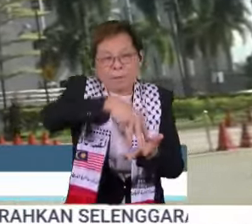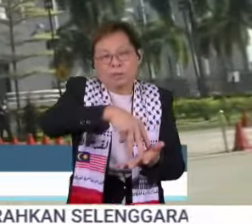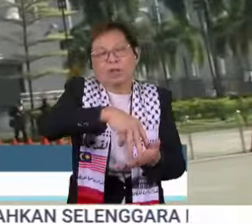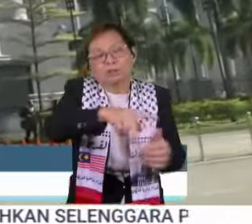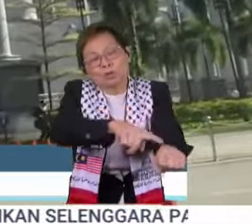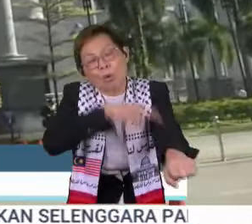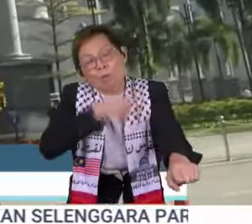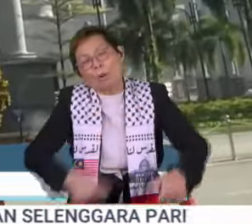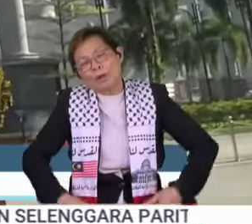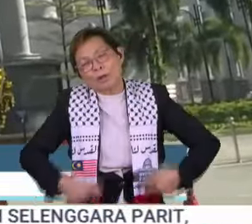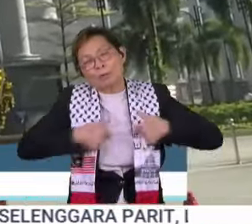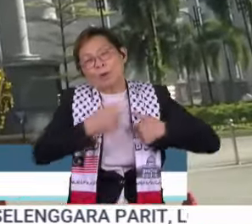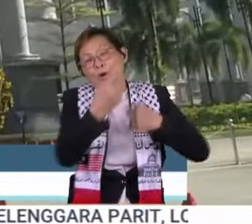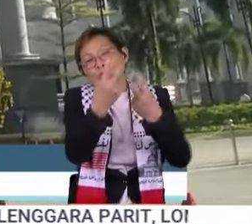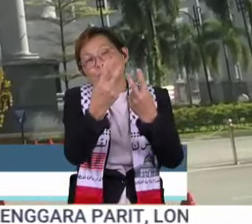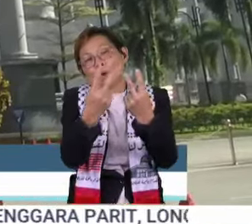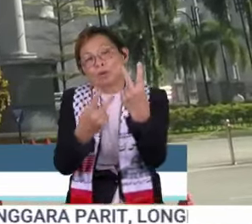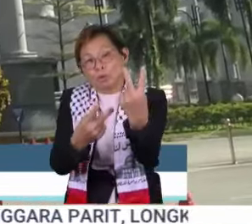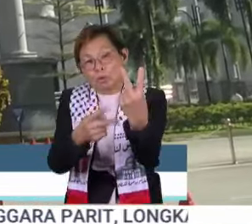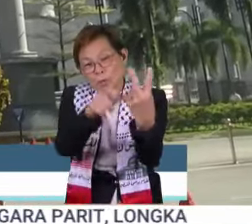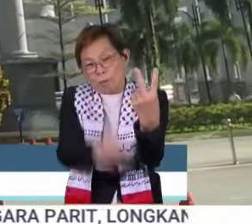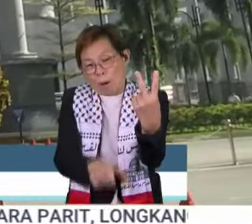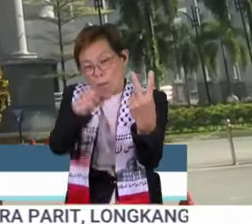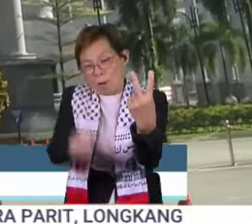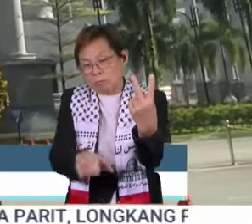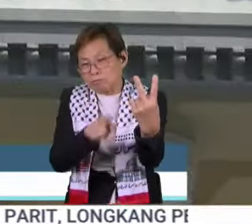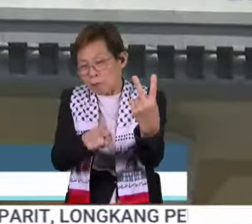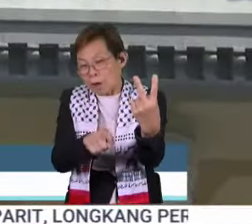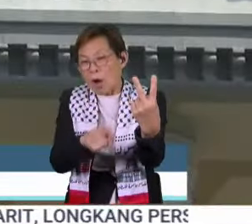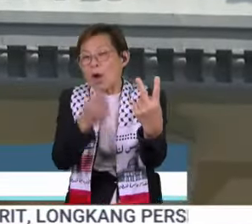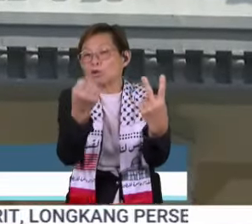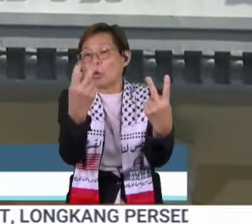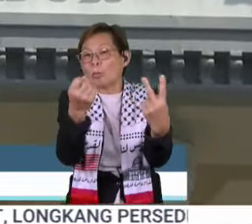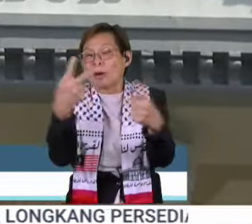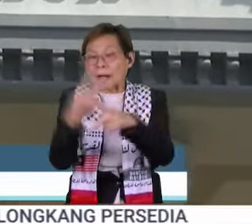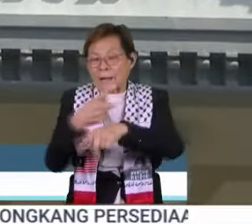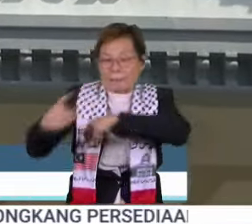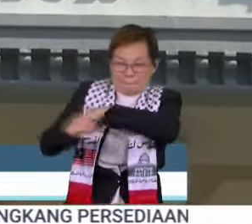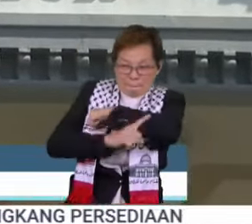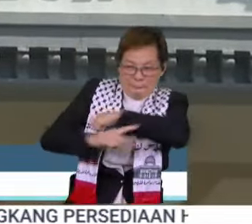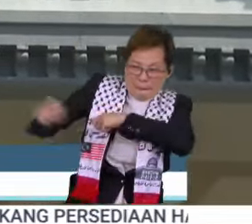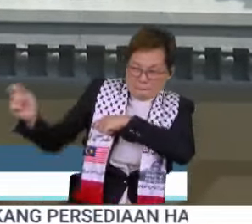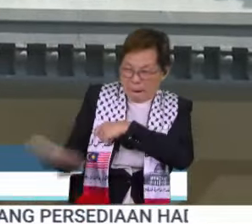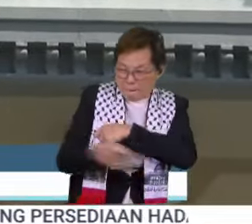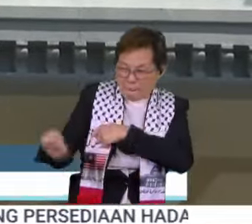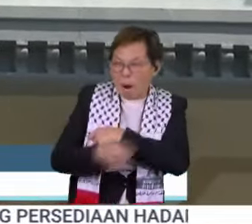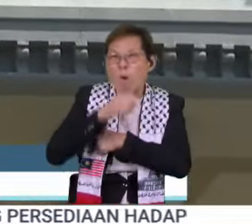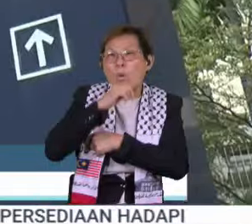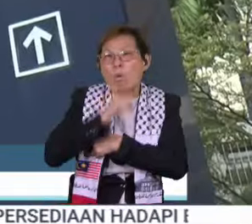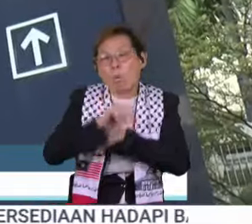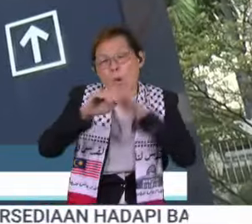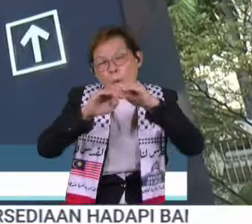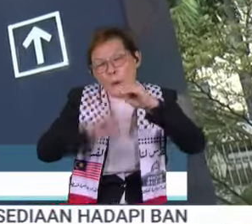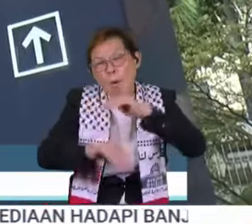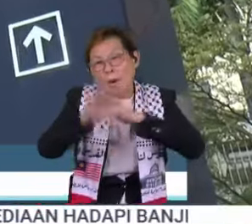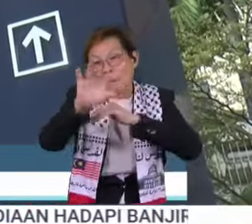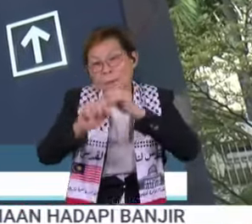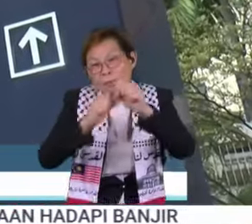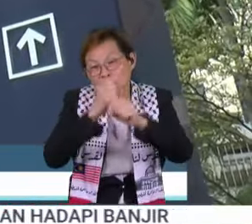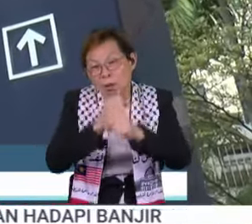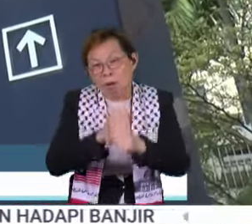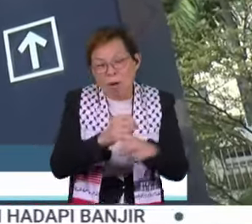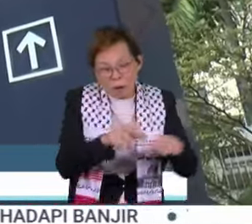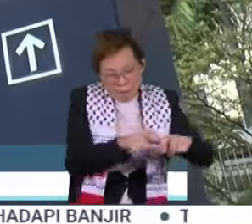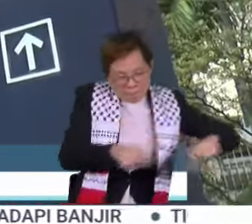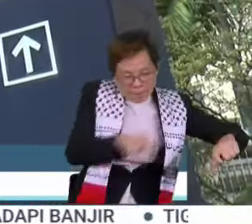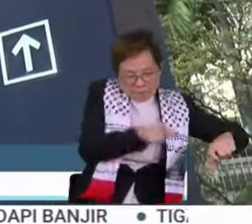seumur hidup. 2 daripada mereka turut dikenakan 12 kali sebatan kerana berusia di bawah 50 tahun.